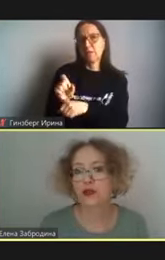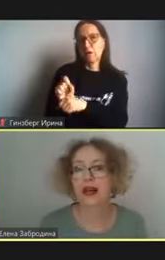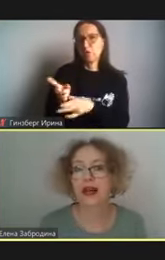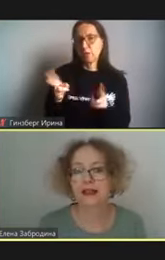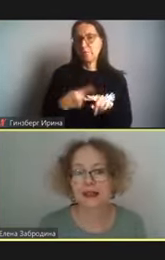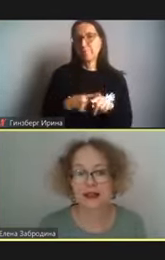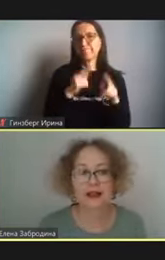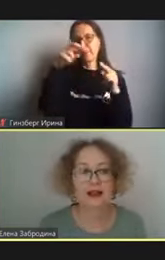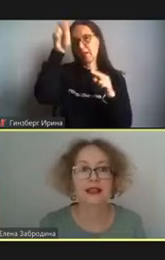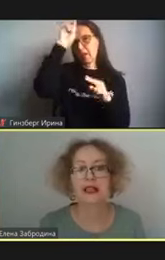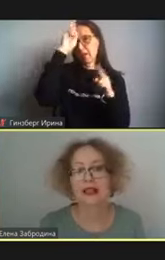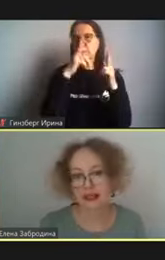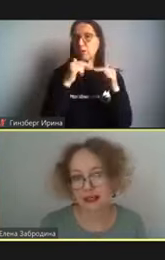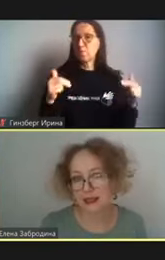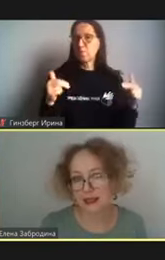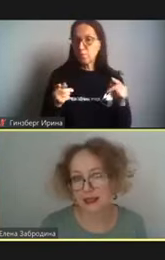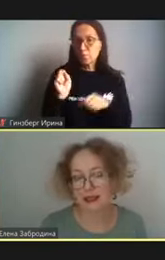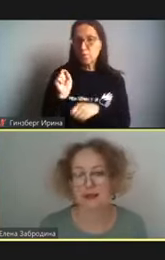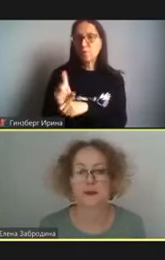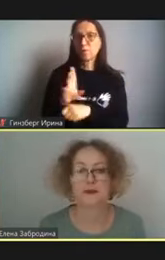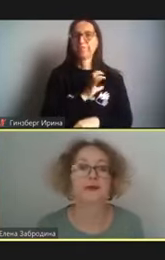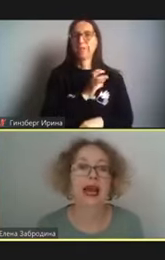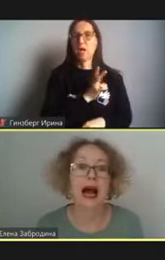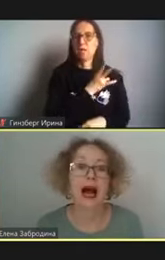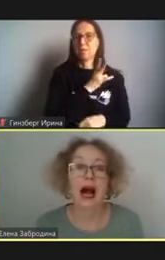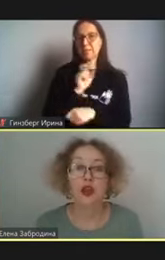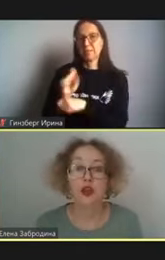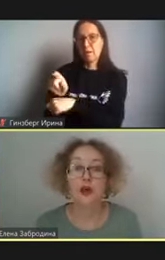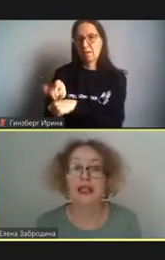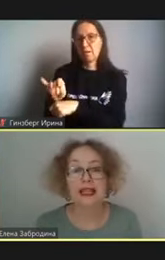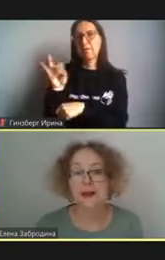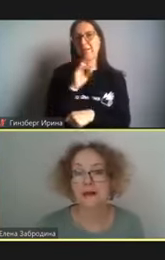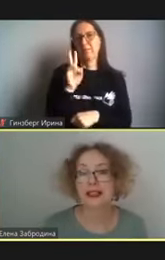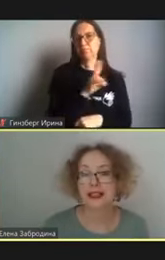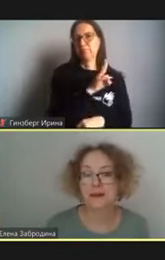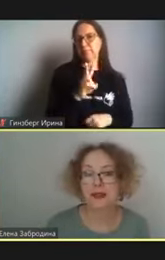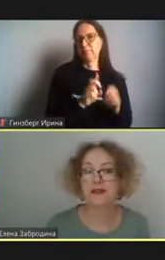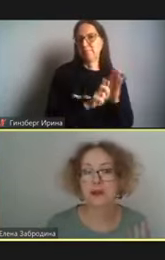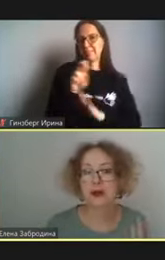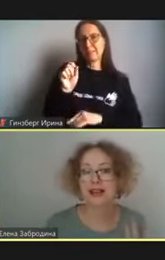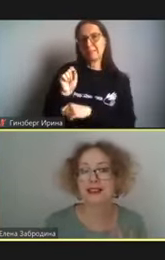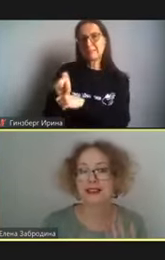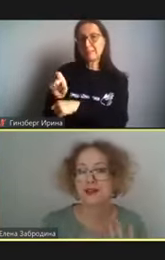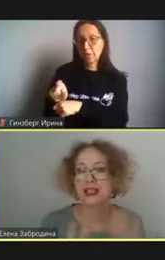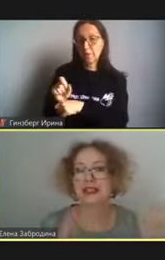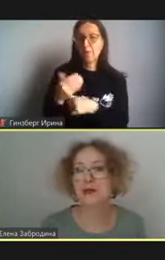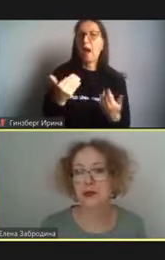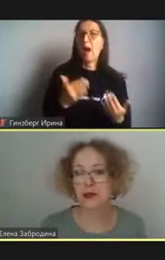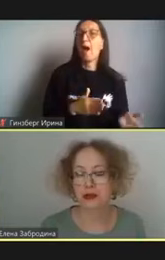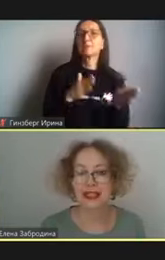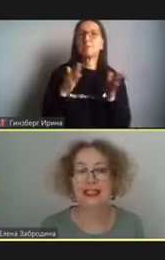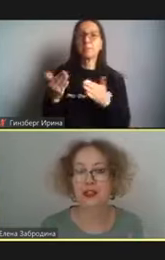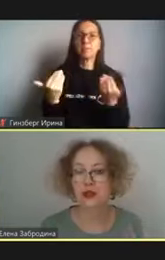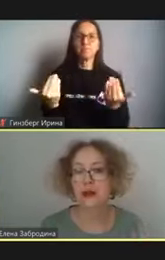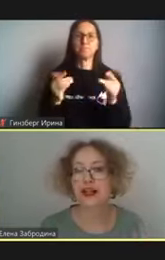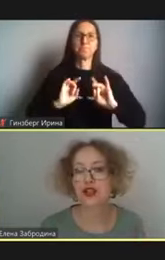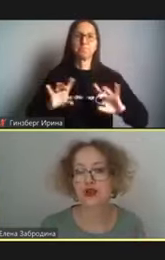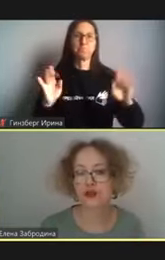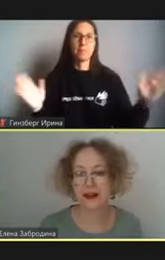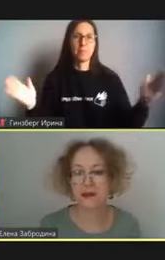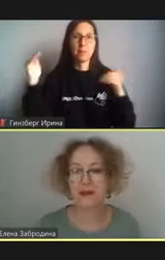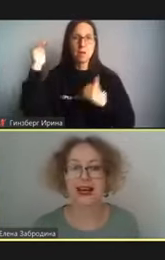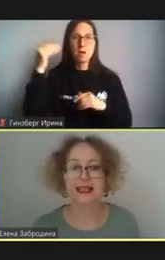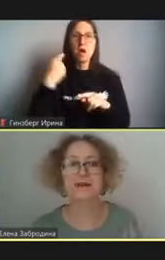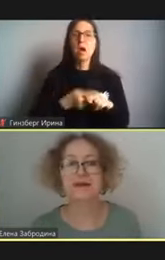Это двор, аристократы, это церковь. Ну и теперь вот про вот эти работы. Это не только